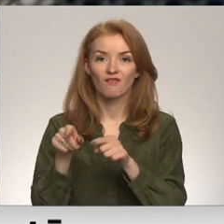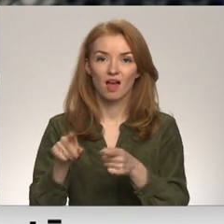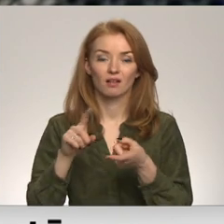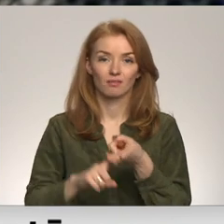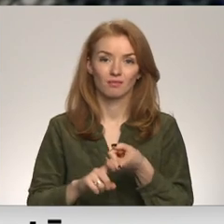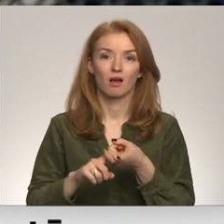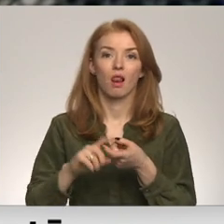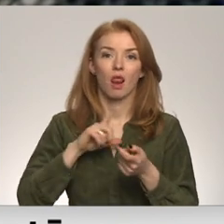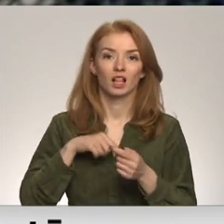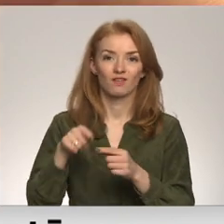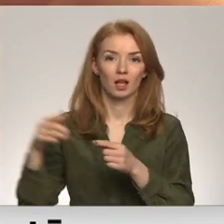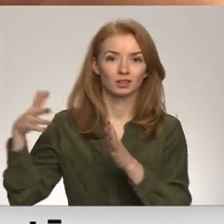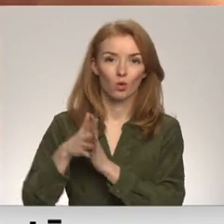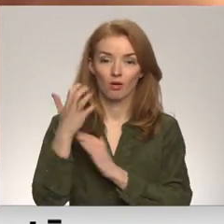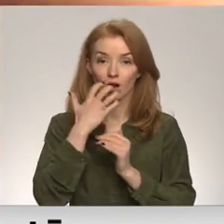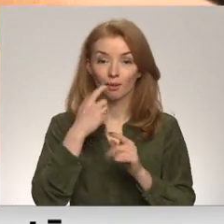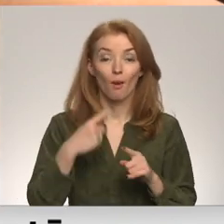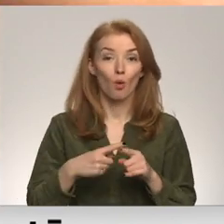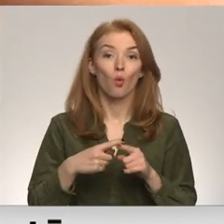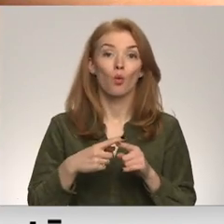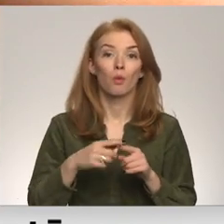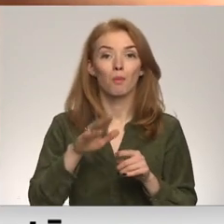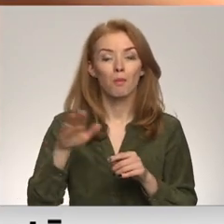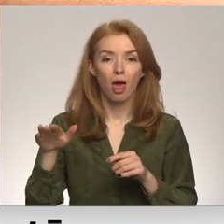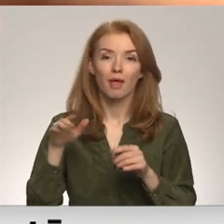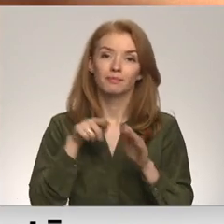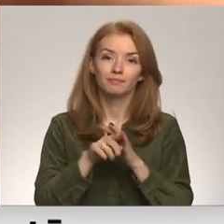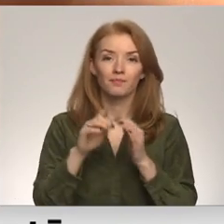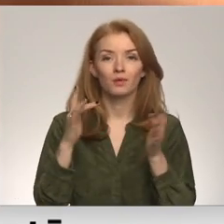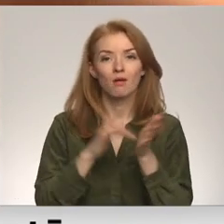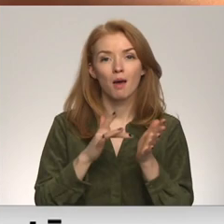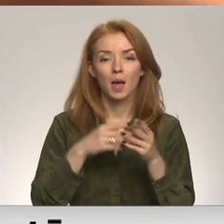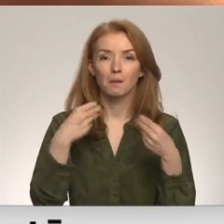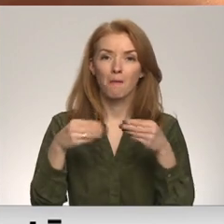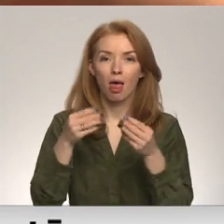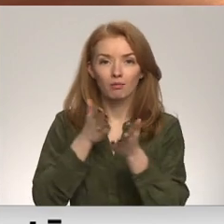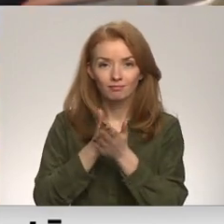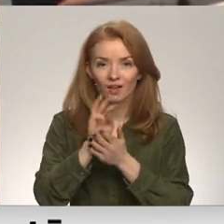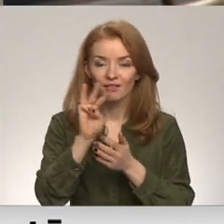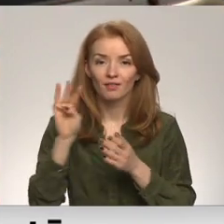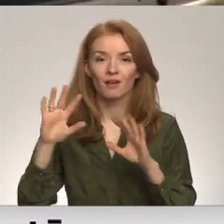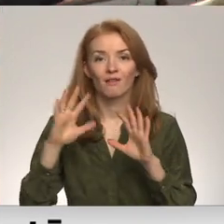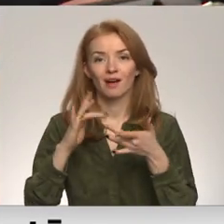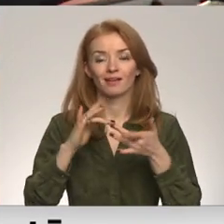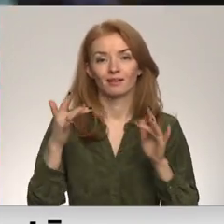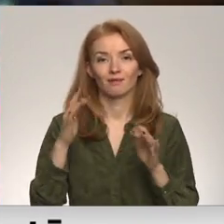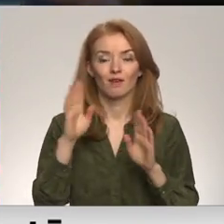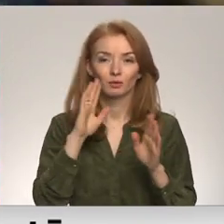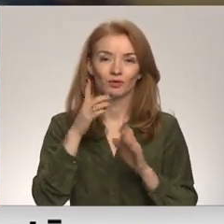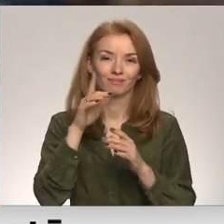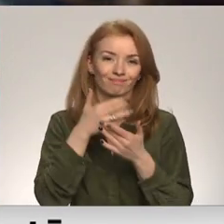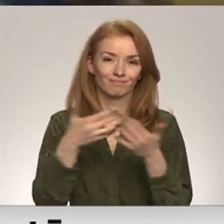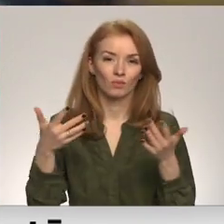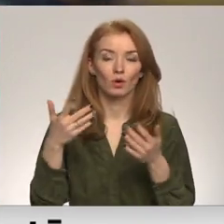saistīti ar Latviju. Bērni visbiežāk tiek uzrunāti kādā no spēļu platformām vai sociālo tīklu vietnēs, no kurām viņi